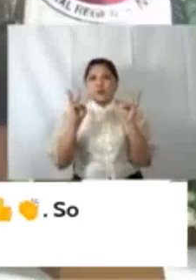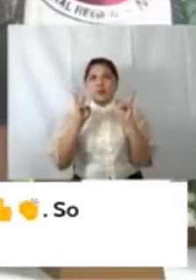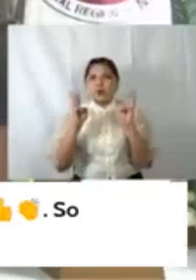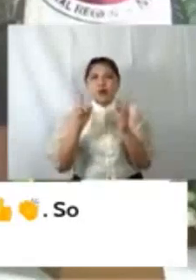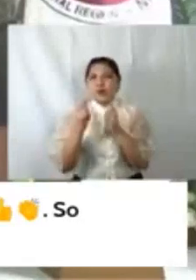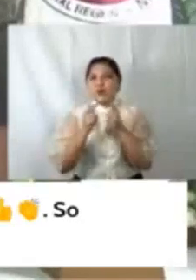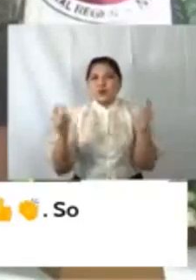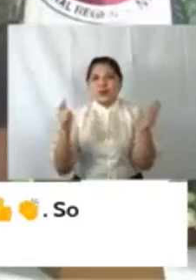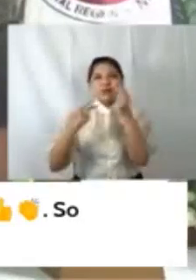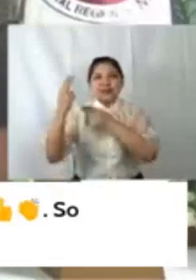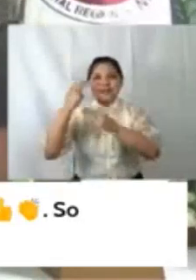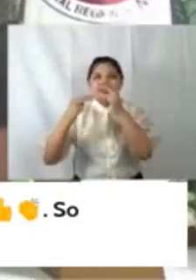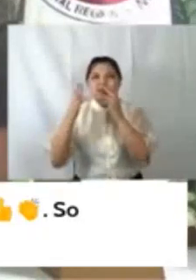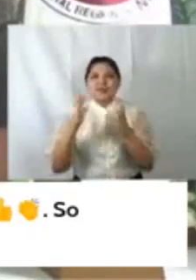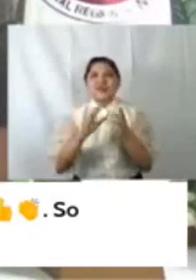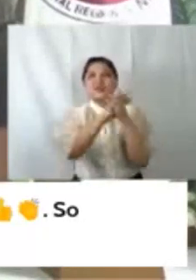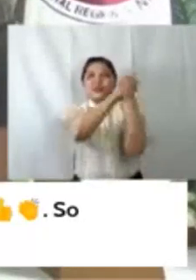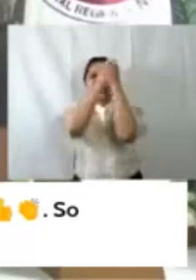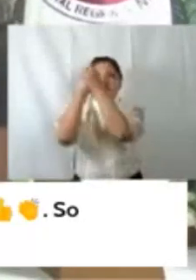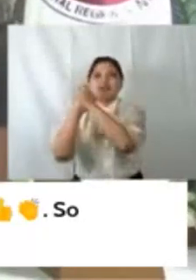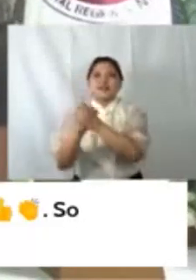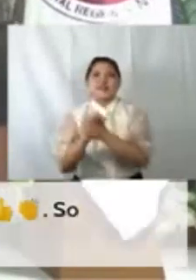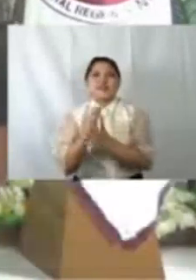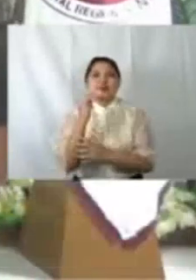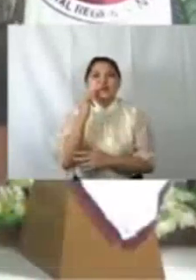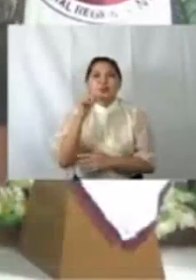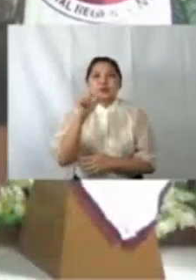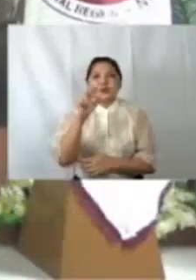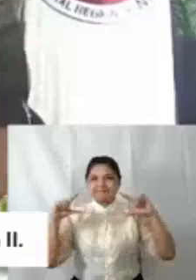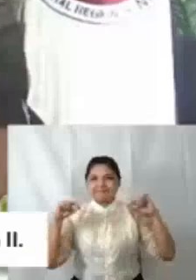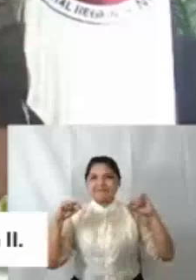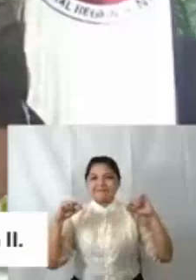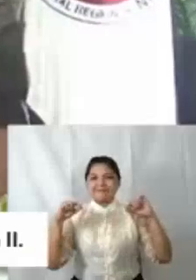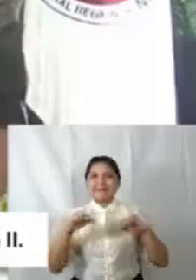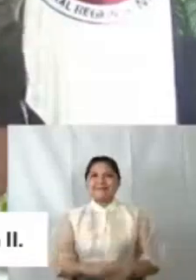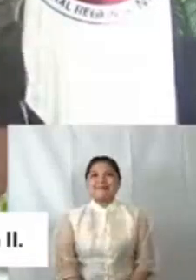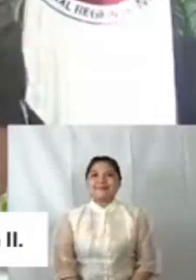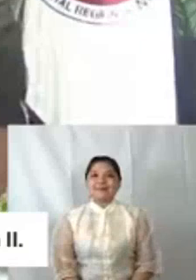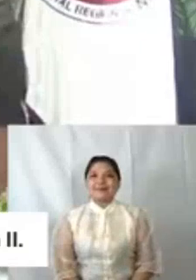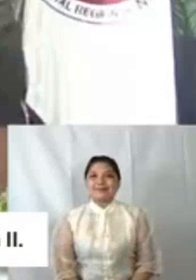historian. Congratulations po mula kay Luna Luz Racho.